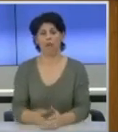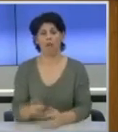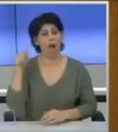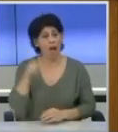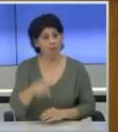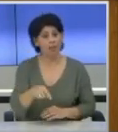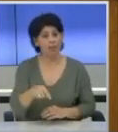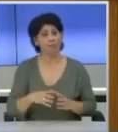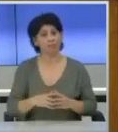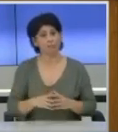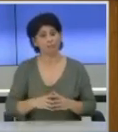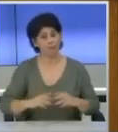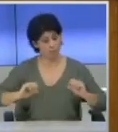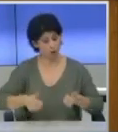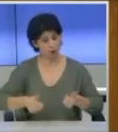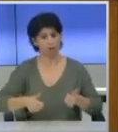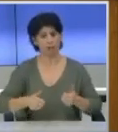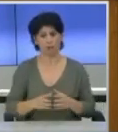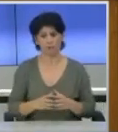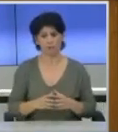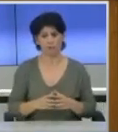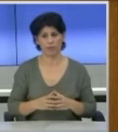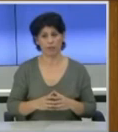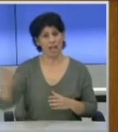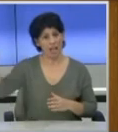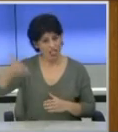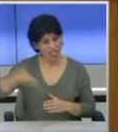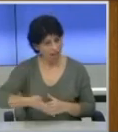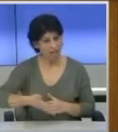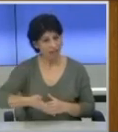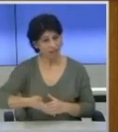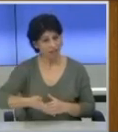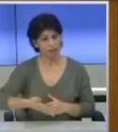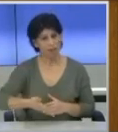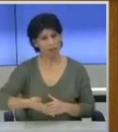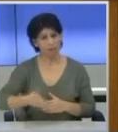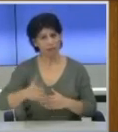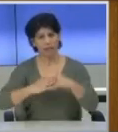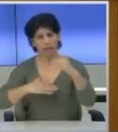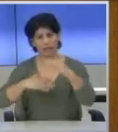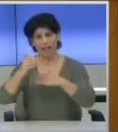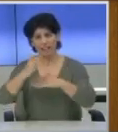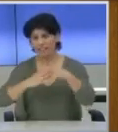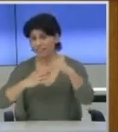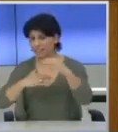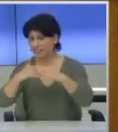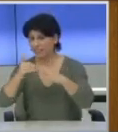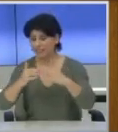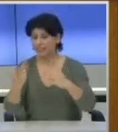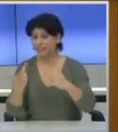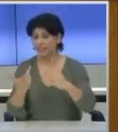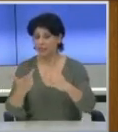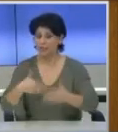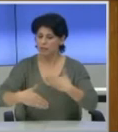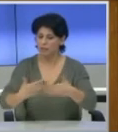Αυτή η πρωτοβουλία θα έρθει να χτίσει πάνω σε μία σειρά